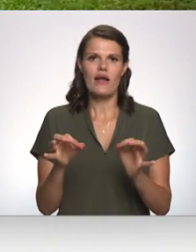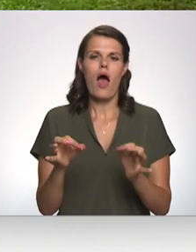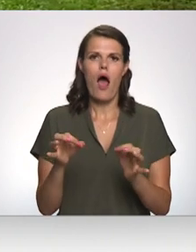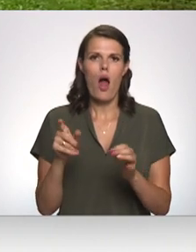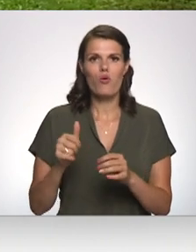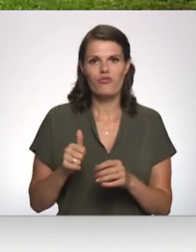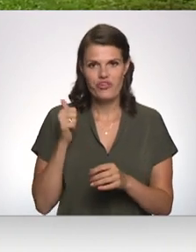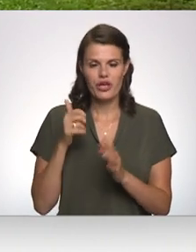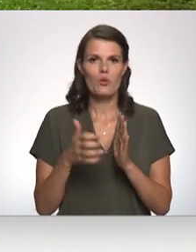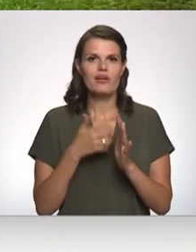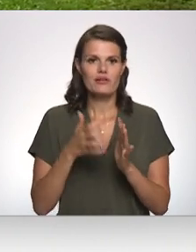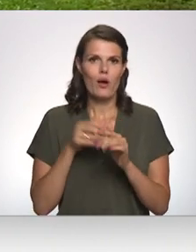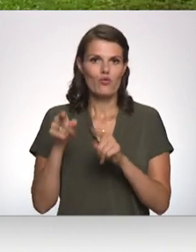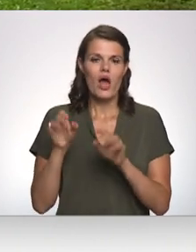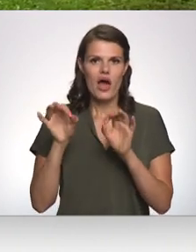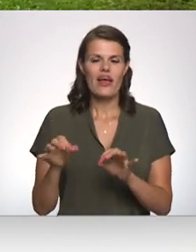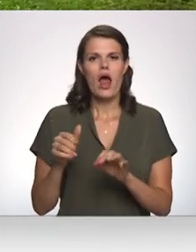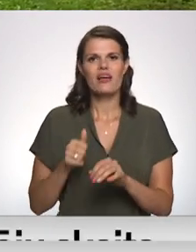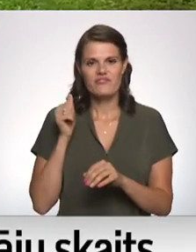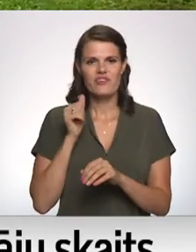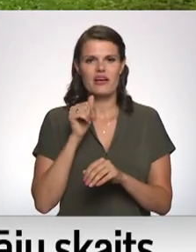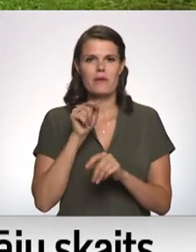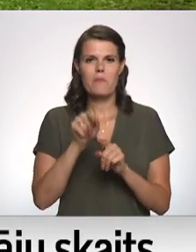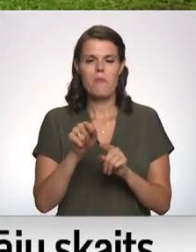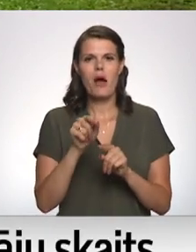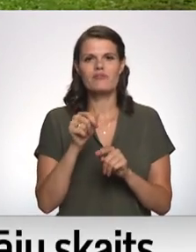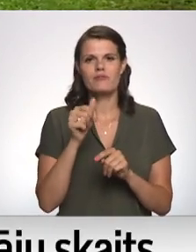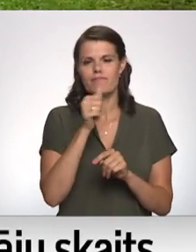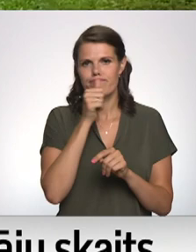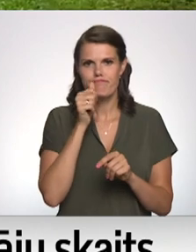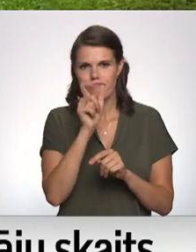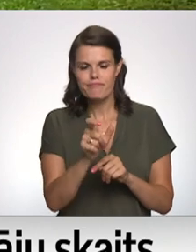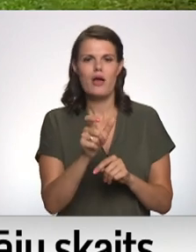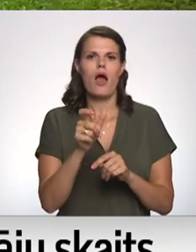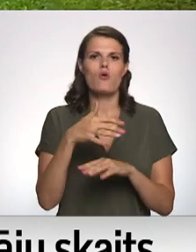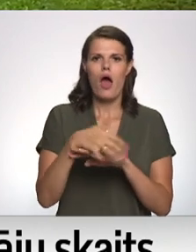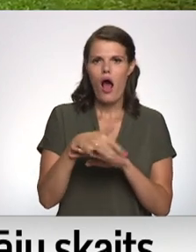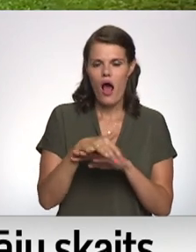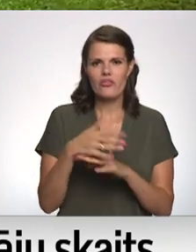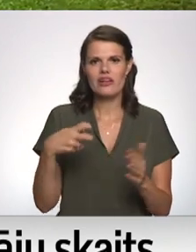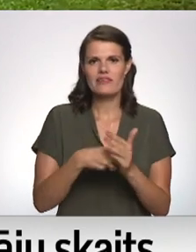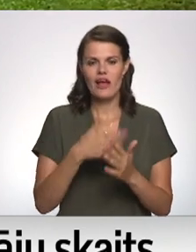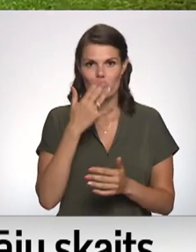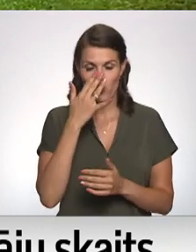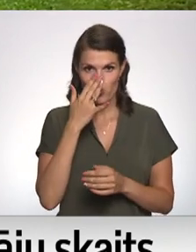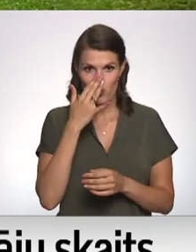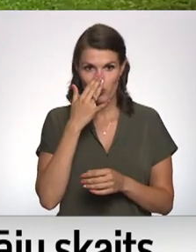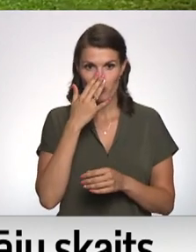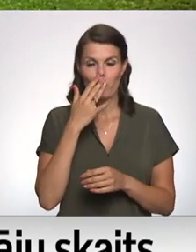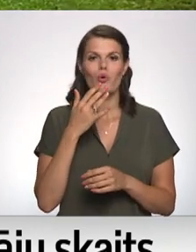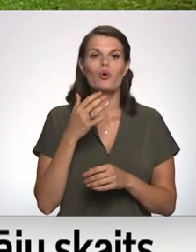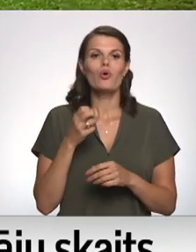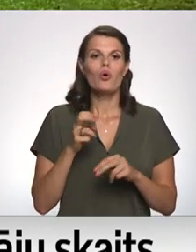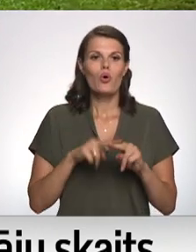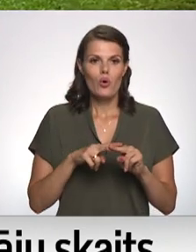uzņēmumu, izmantojuši šī uzņēmuma rekvizītus, tātad adresi, reģistrācijas numuru,